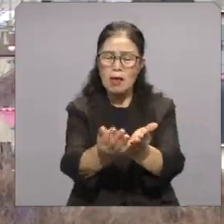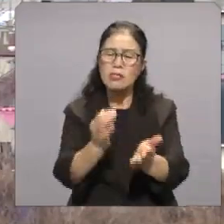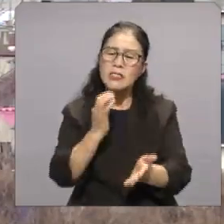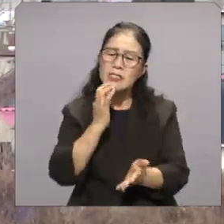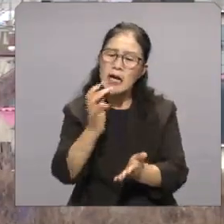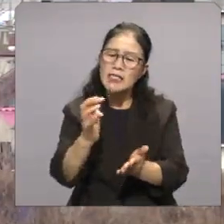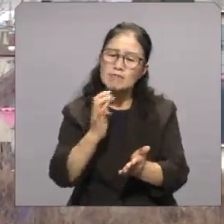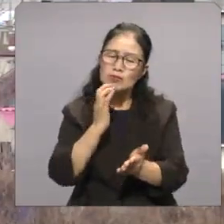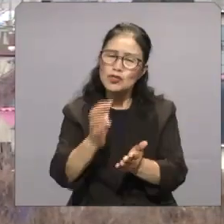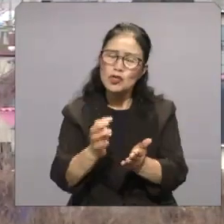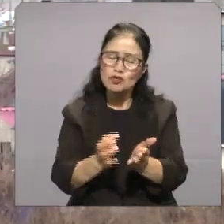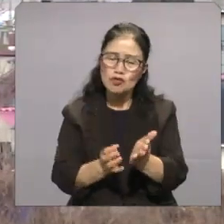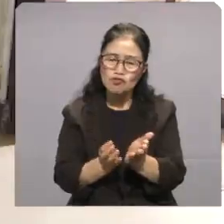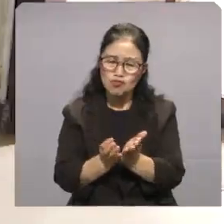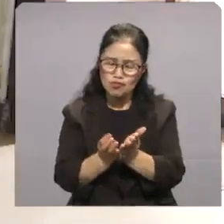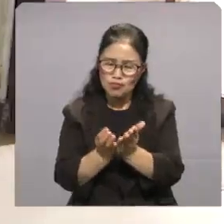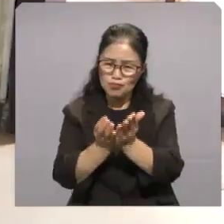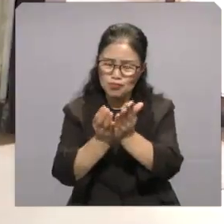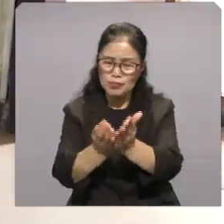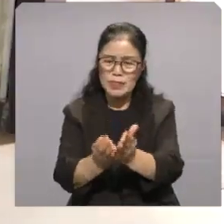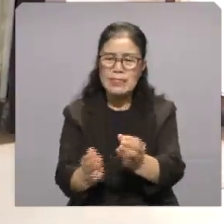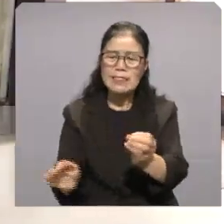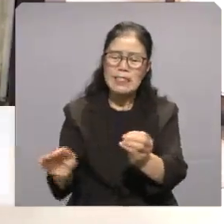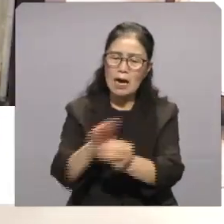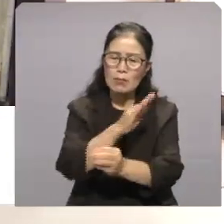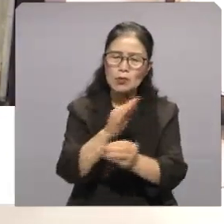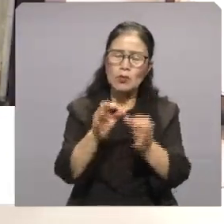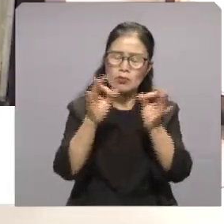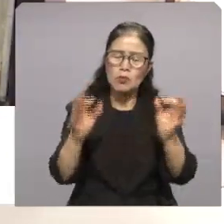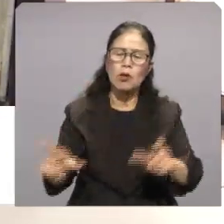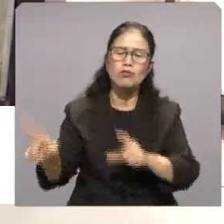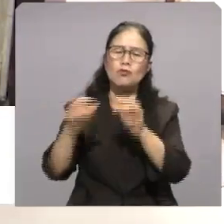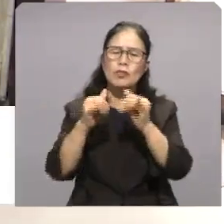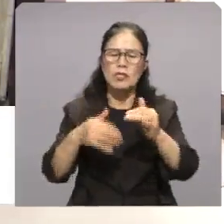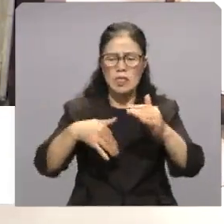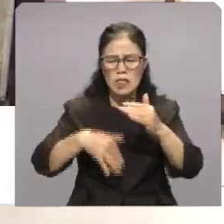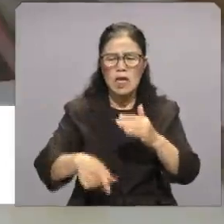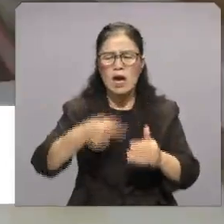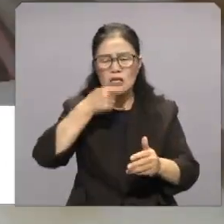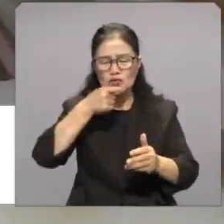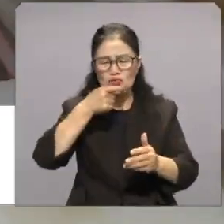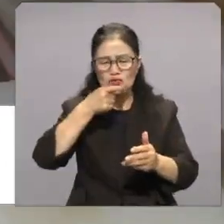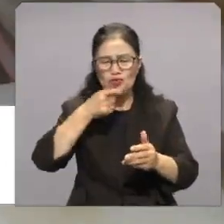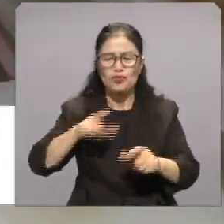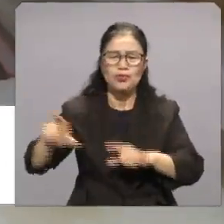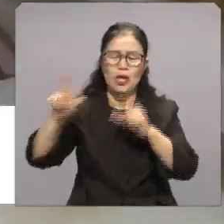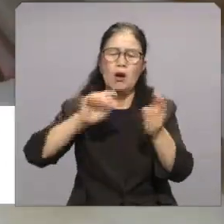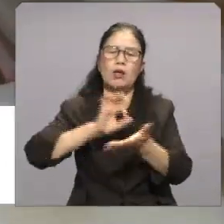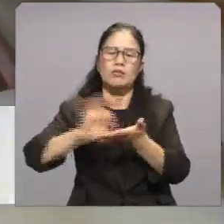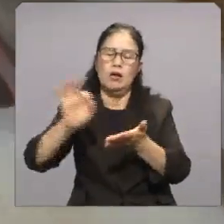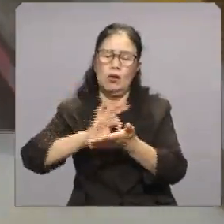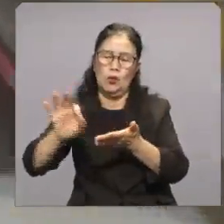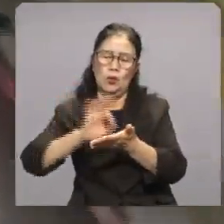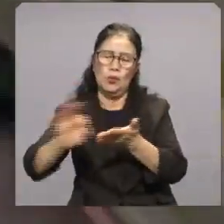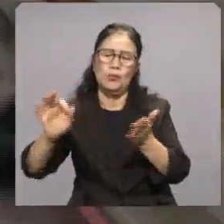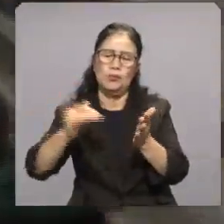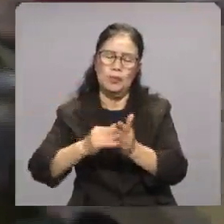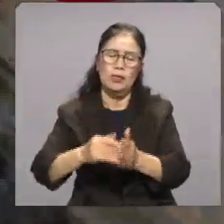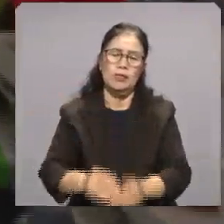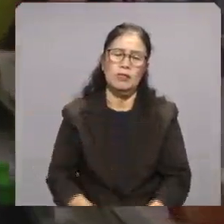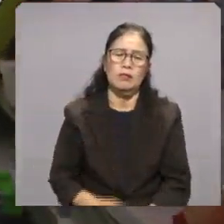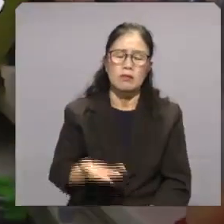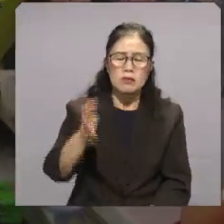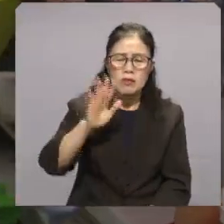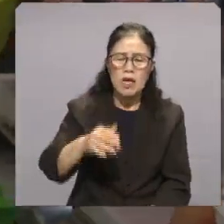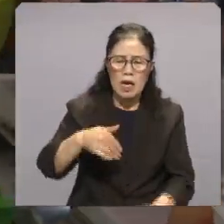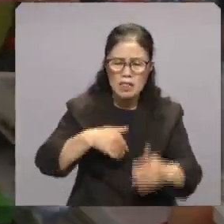40분을 들어가야 나오는 장봉도. 그동안 주민들은 지하수를 생활용수로 사용해왔습니다.